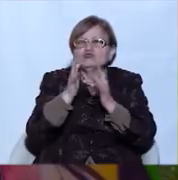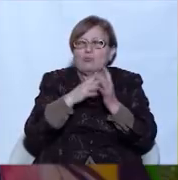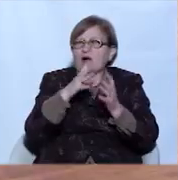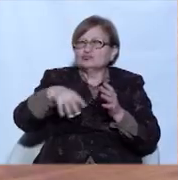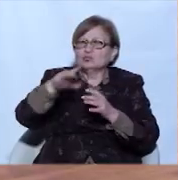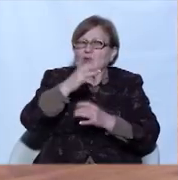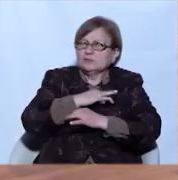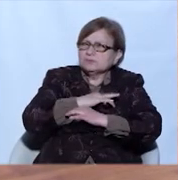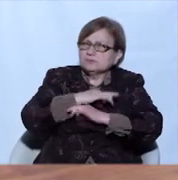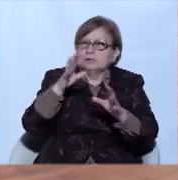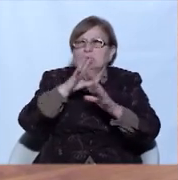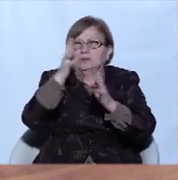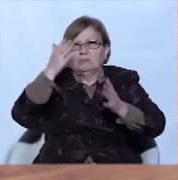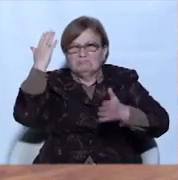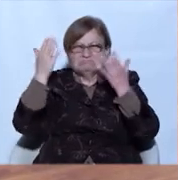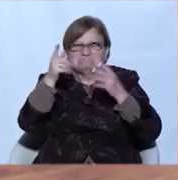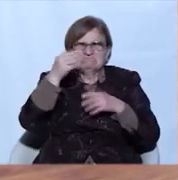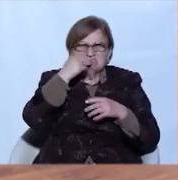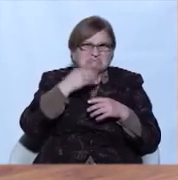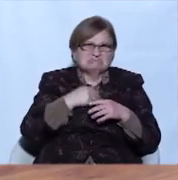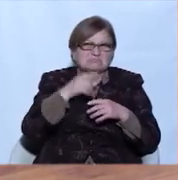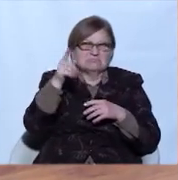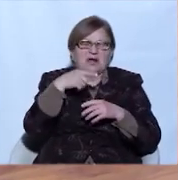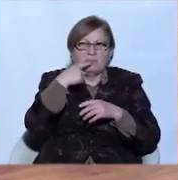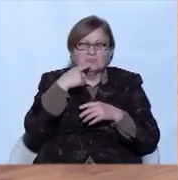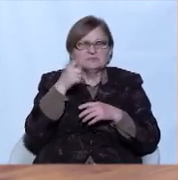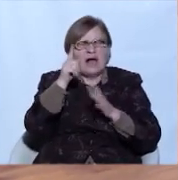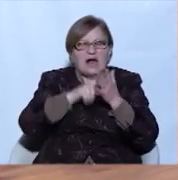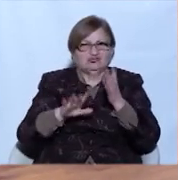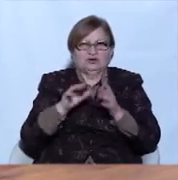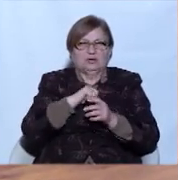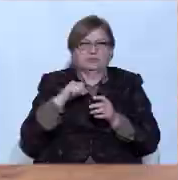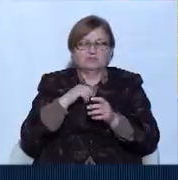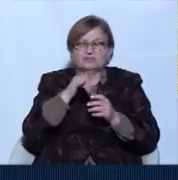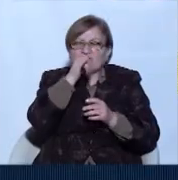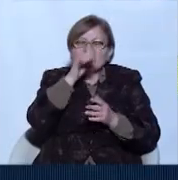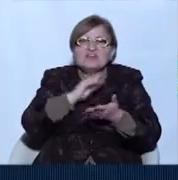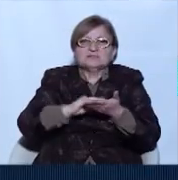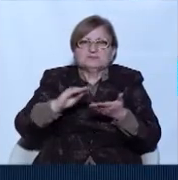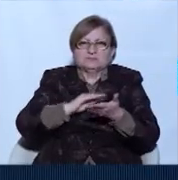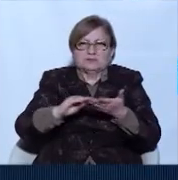ვიდღესასწაულოთ ჩვენ. აი ამისი არ შეერა და არ უნდა რომ ყალბი მოთხრობა დაწეროს და აი